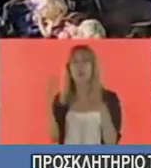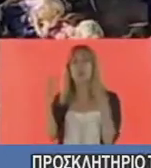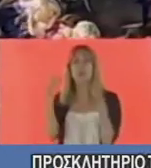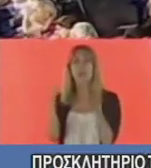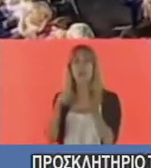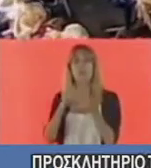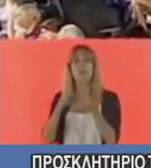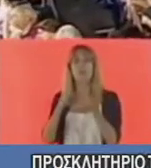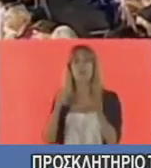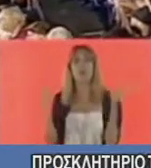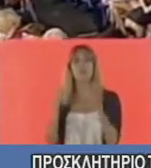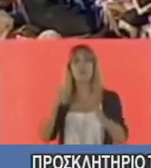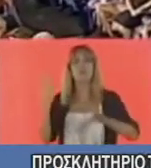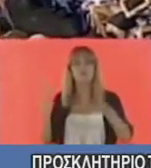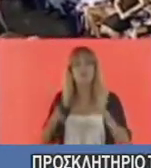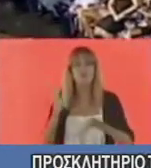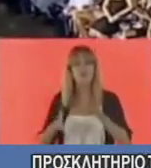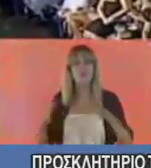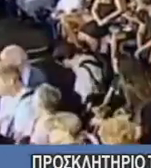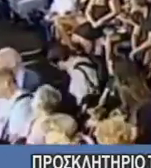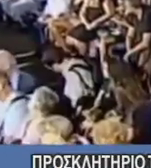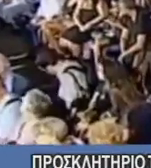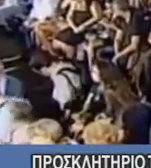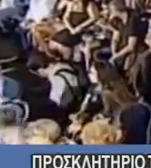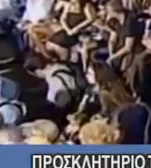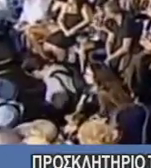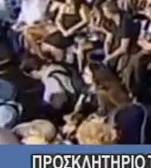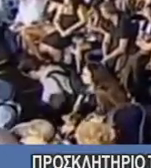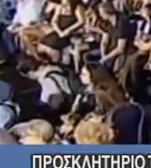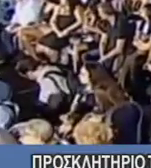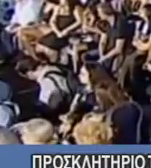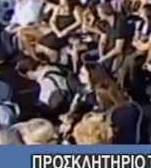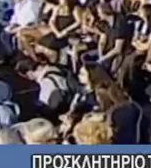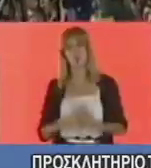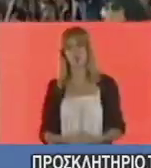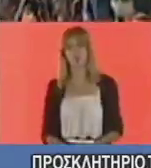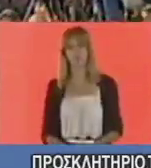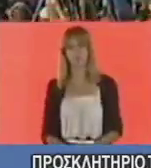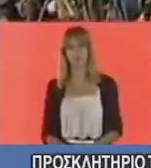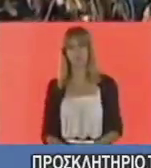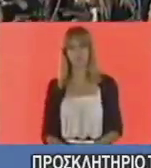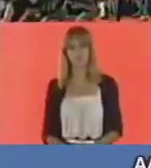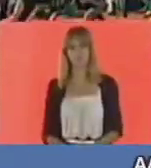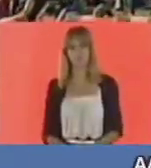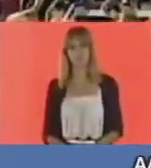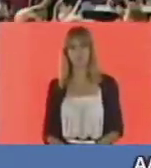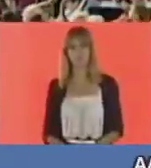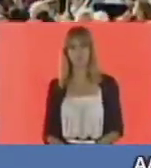απευθύνοντας συγχρόνως κάλεσμα σε όλους τους δημοκρατικούς και προοδευτικούς πολίτες να ενταχθούν στο κόμμα. Είναι